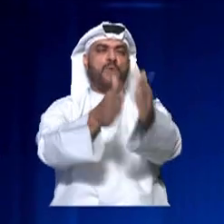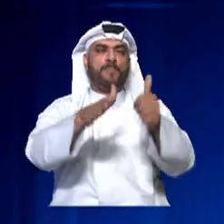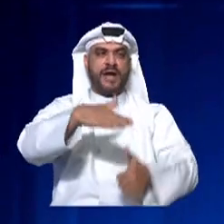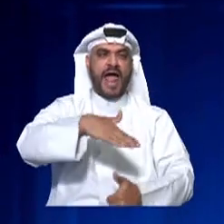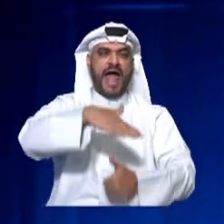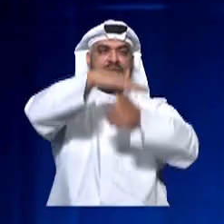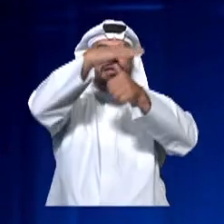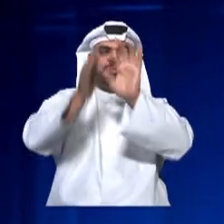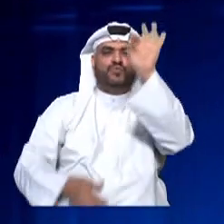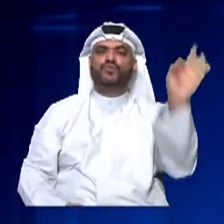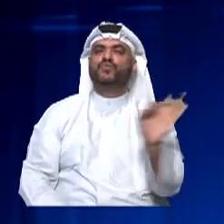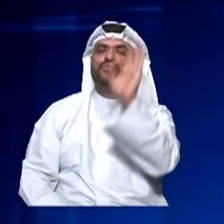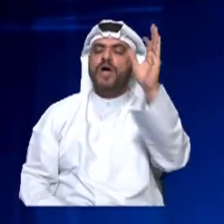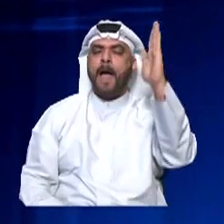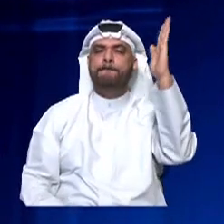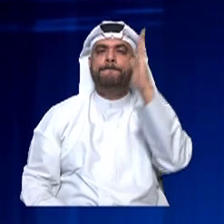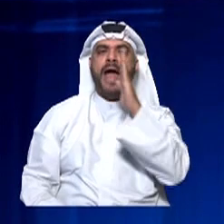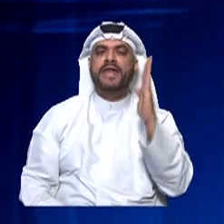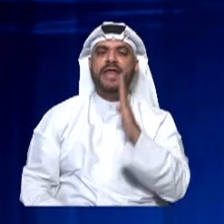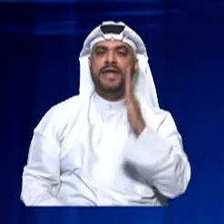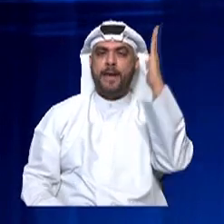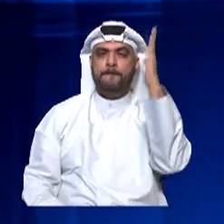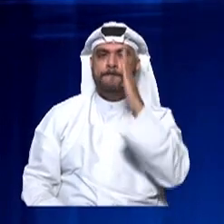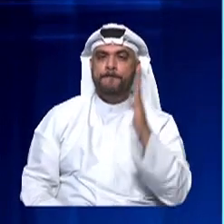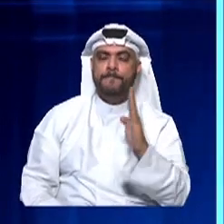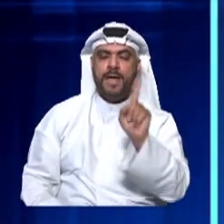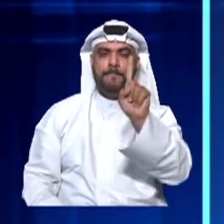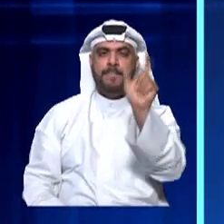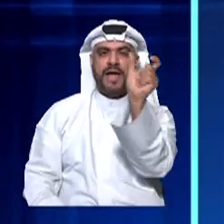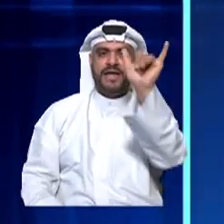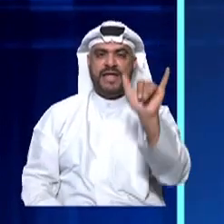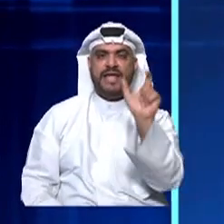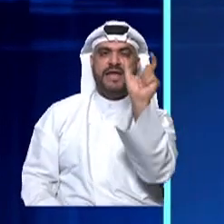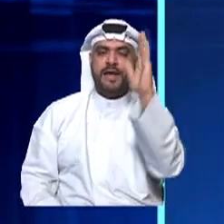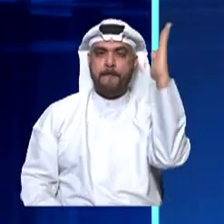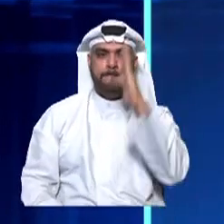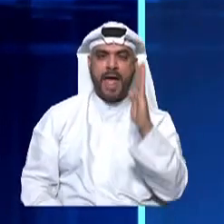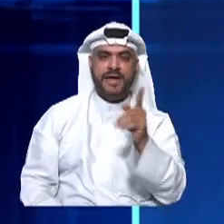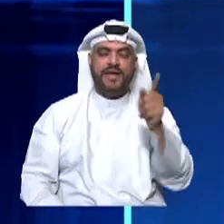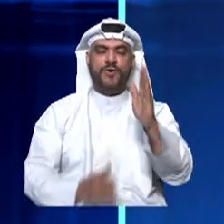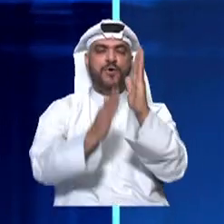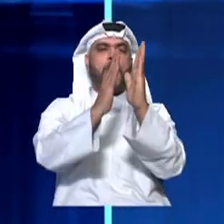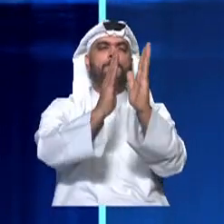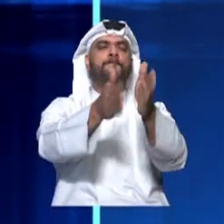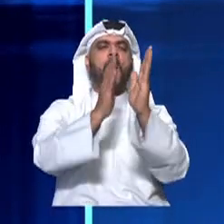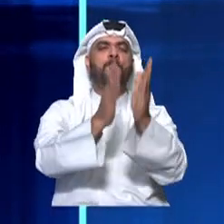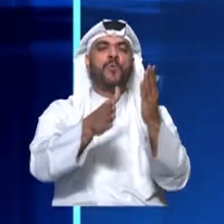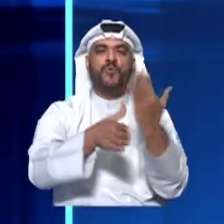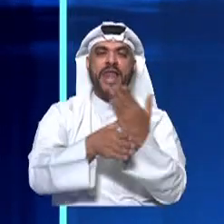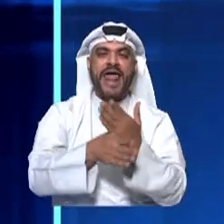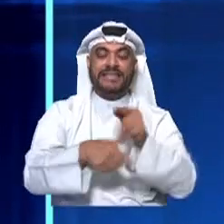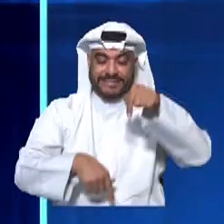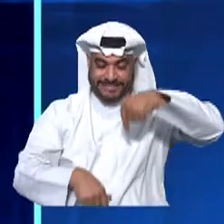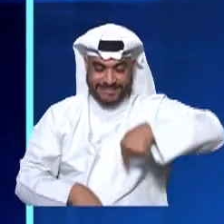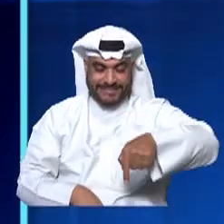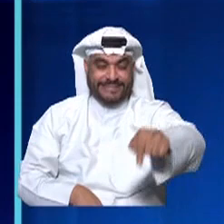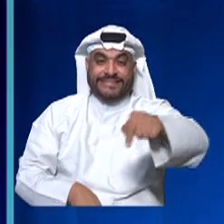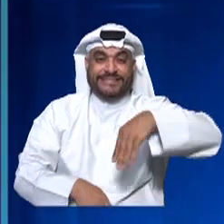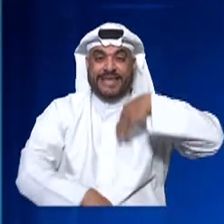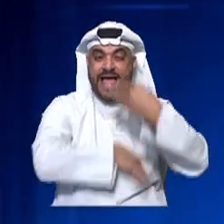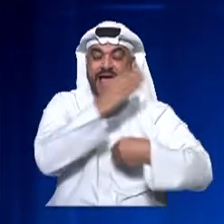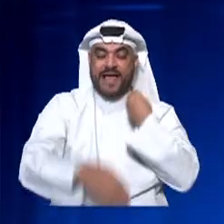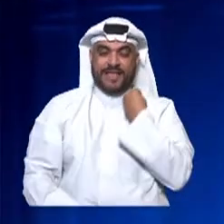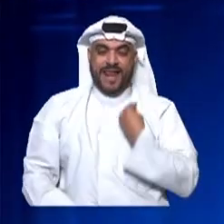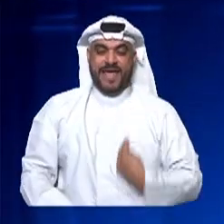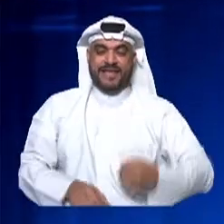تالون رئيس جمهورية بنين الصديقة. عبر فيها سمو حفظه الله عن خالص تهانيه بمناسبة العيد الوطني لبلاده،